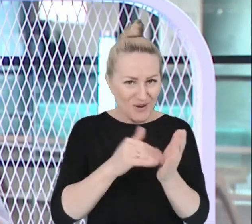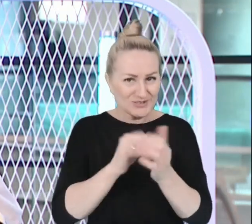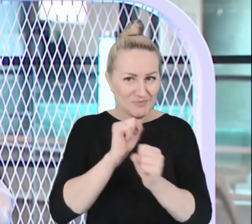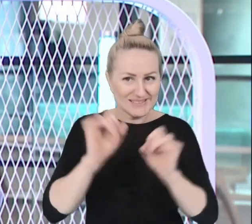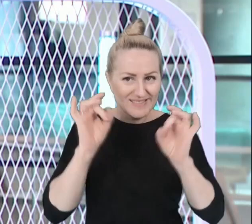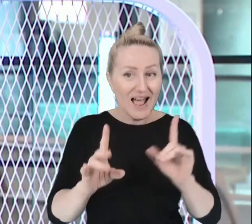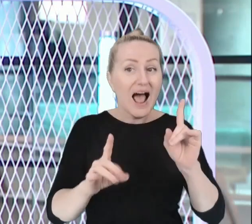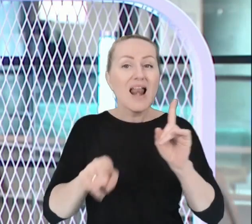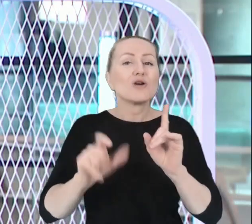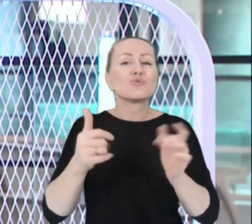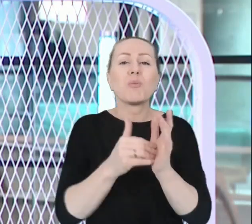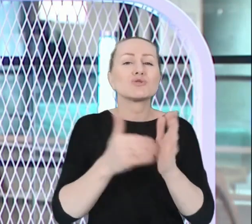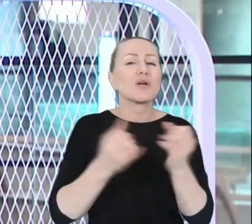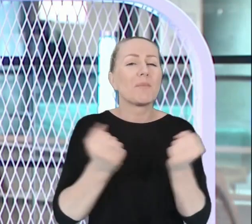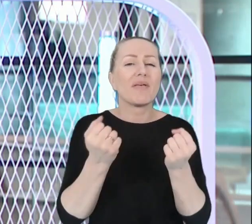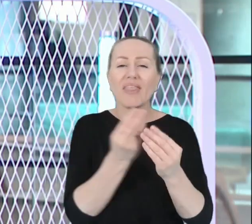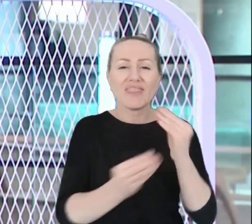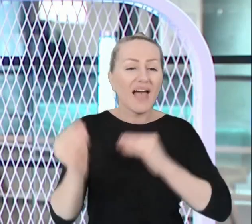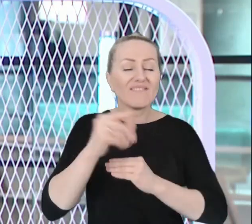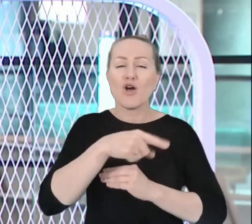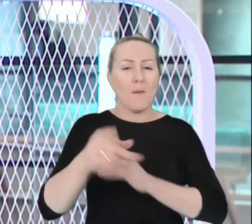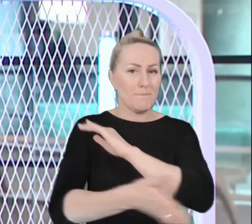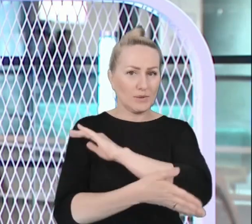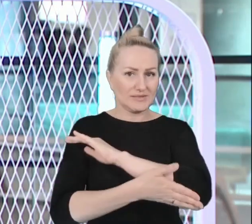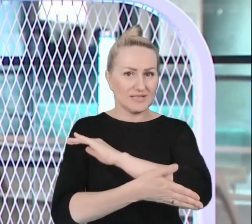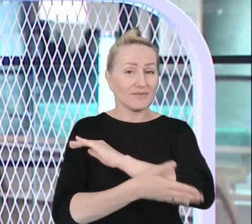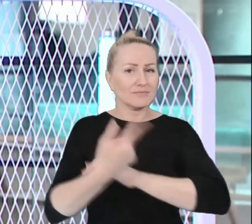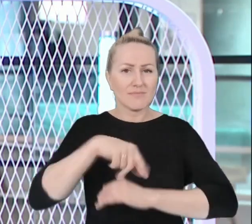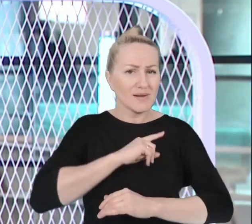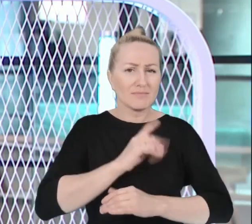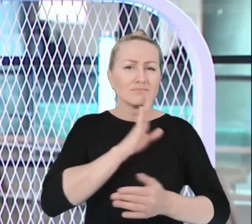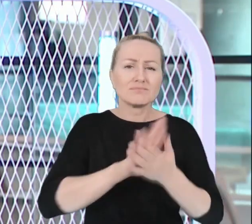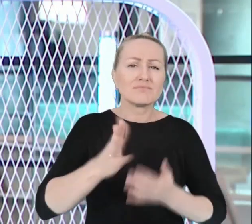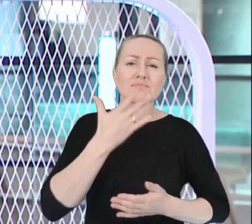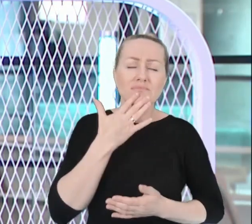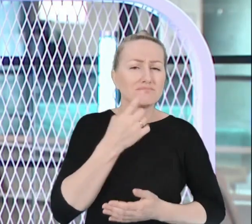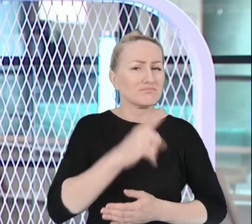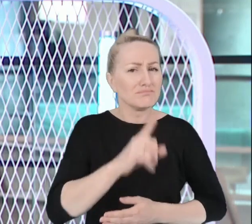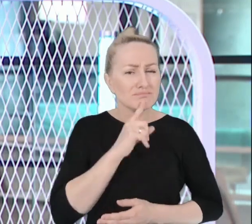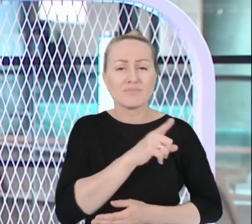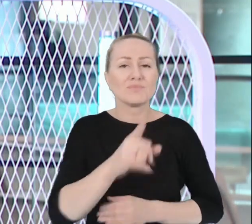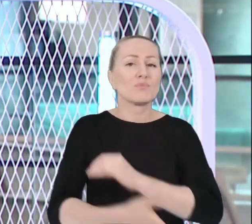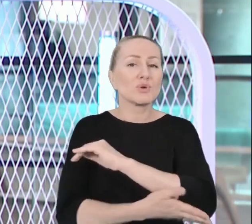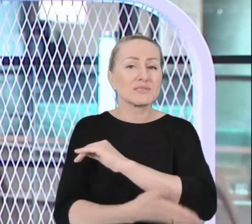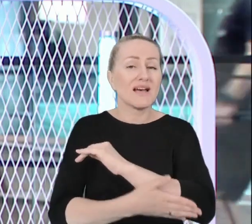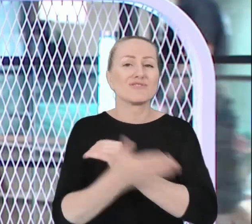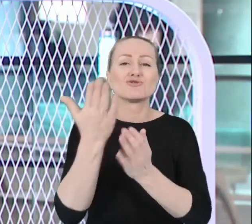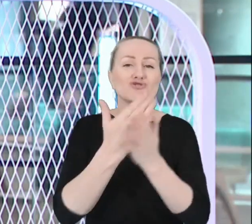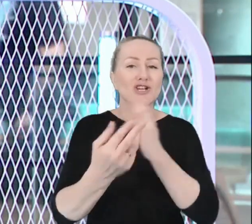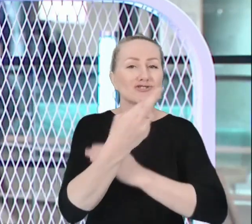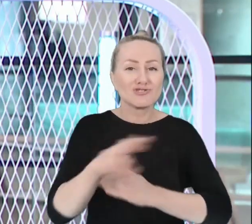nam potrzebne, to taka podstawa, bo my tutaj nie mówimy o tym często, pewnego rodzaju rzeczy są,